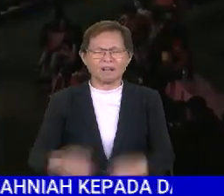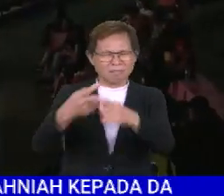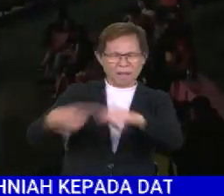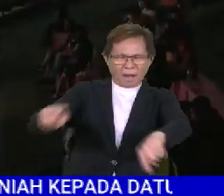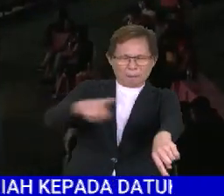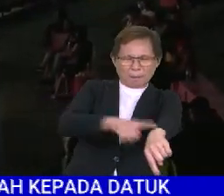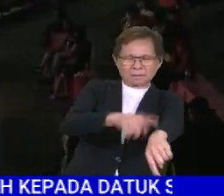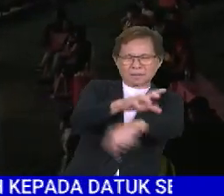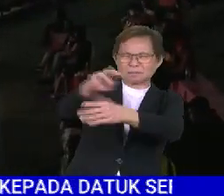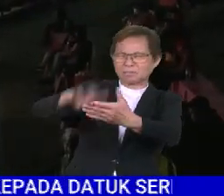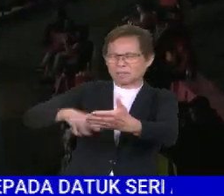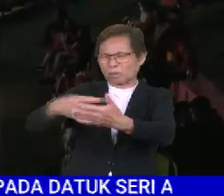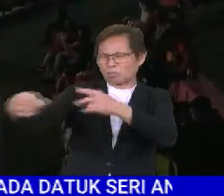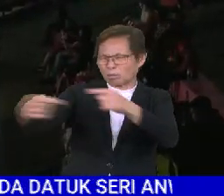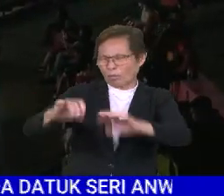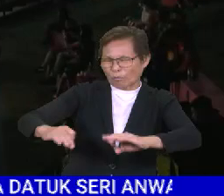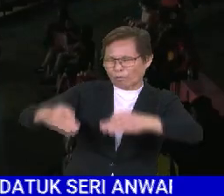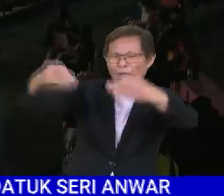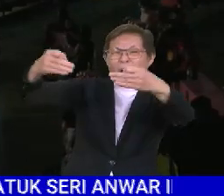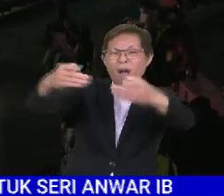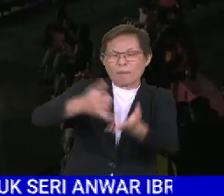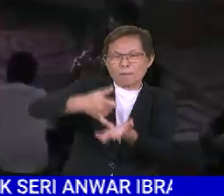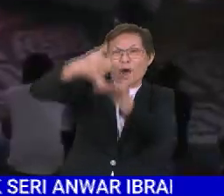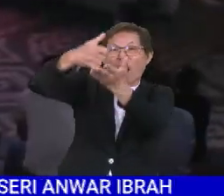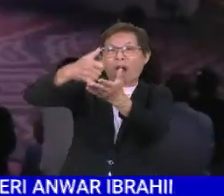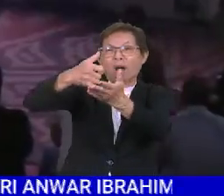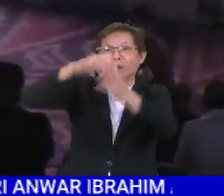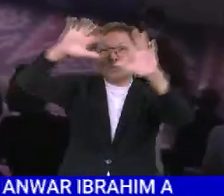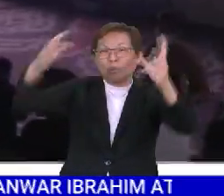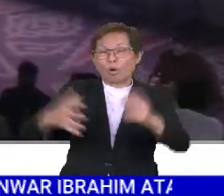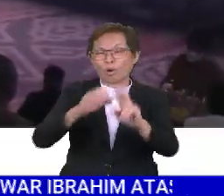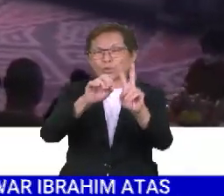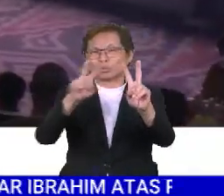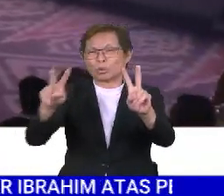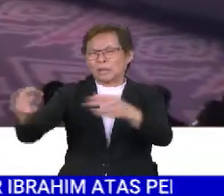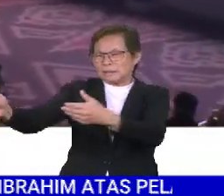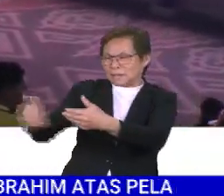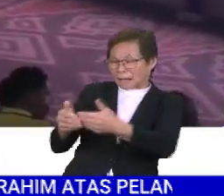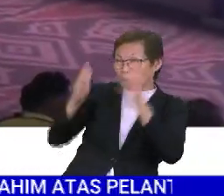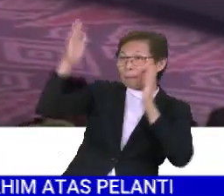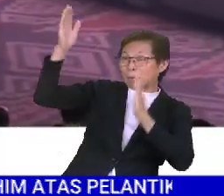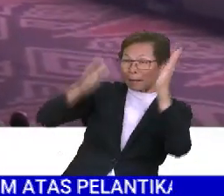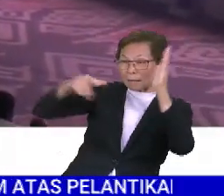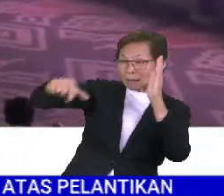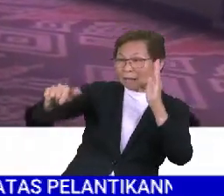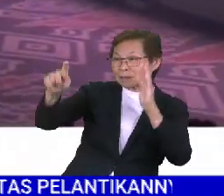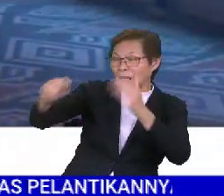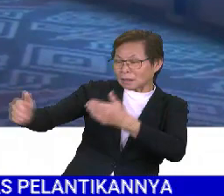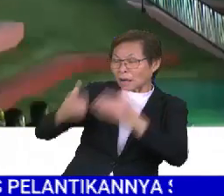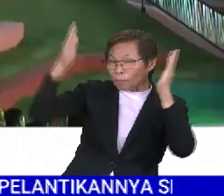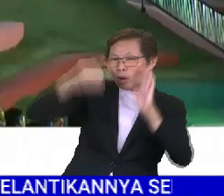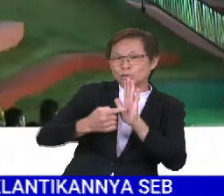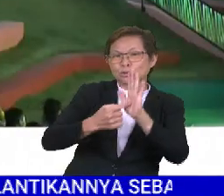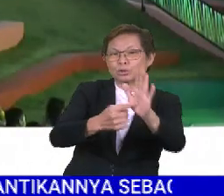Perbezaan masa dan jadual perlawanan aksi Piala Dunia 2022 yang tidak jauh dengan Malaysia mendorong Jambox at Nilai